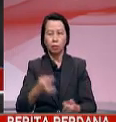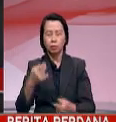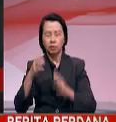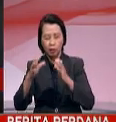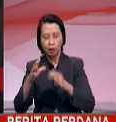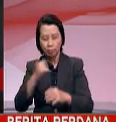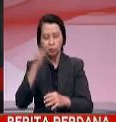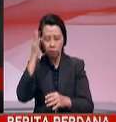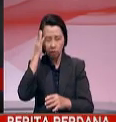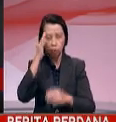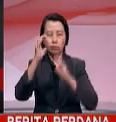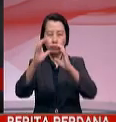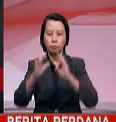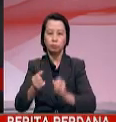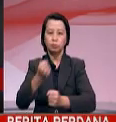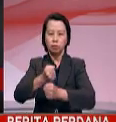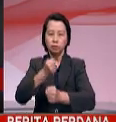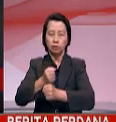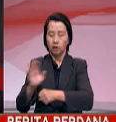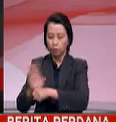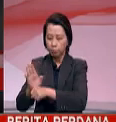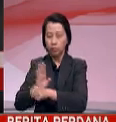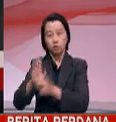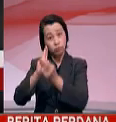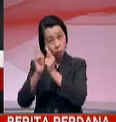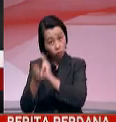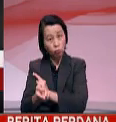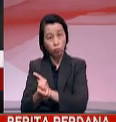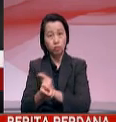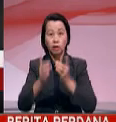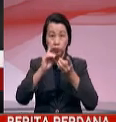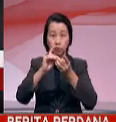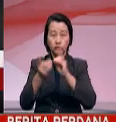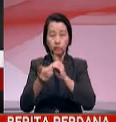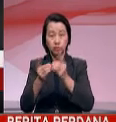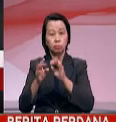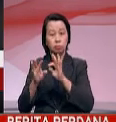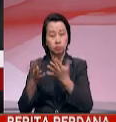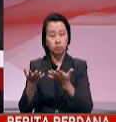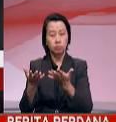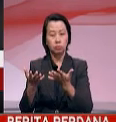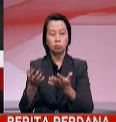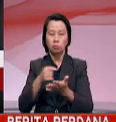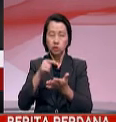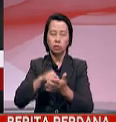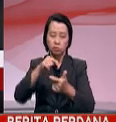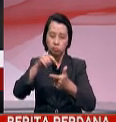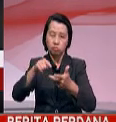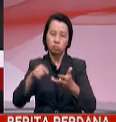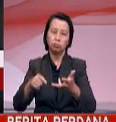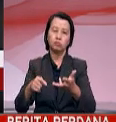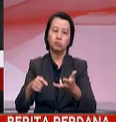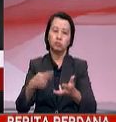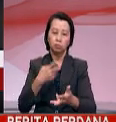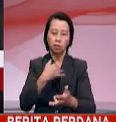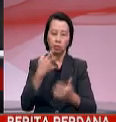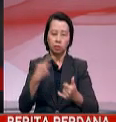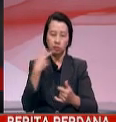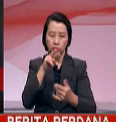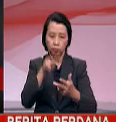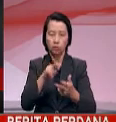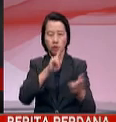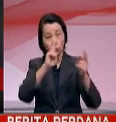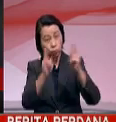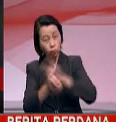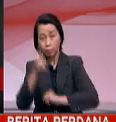bekerja, ya. Bisnes pun sudah berubah, digital penting. Ya. Ini antara perkara yang lanskap ekonomi sudah